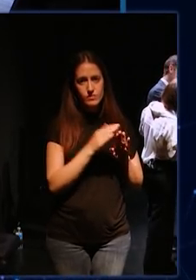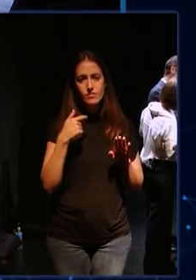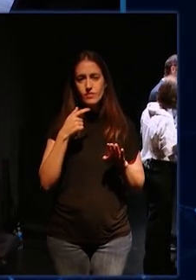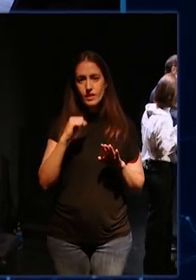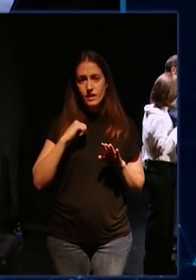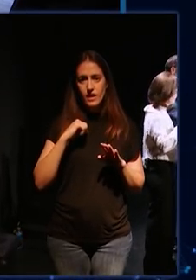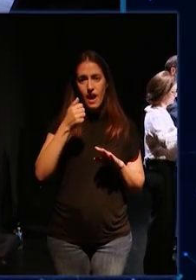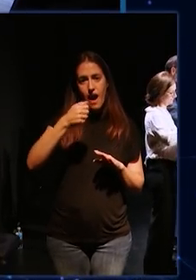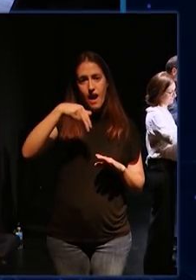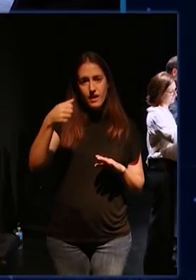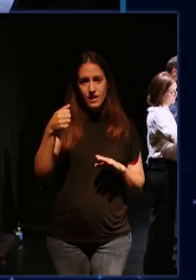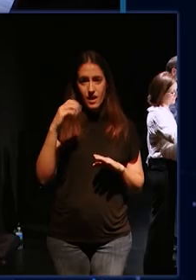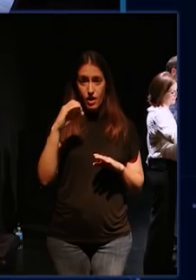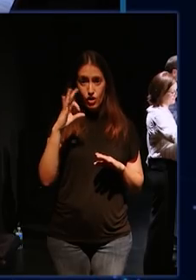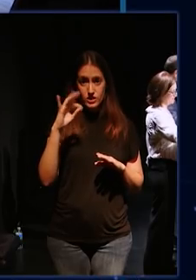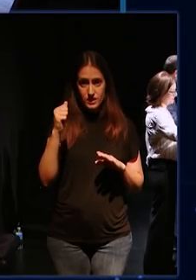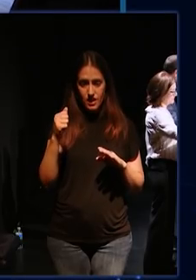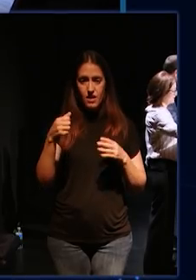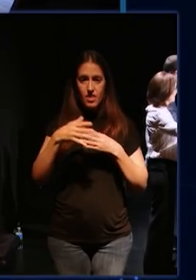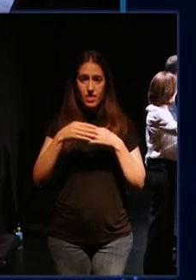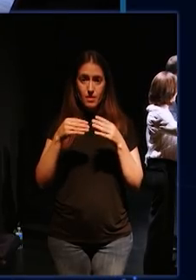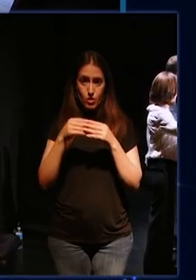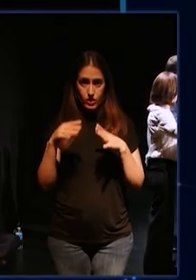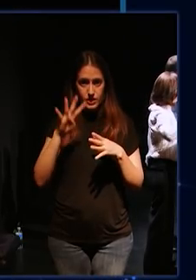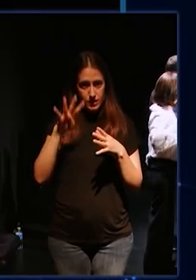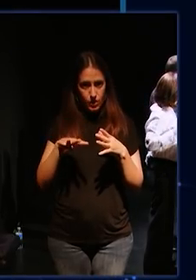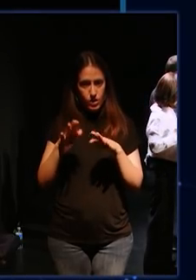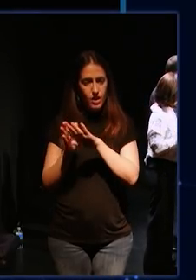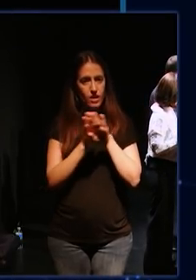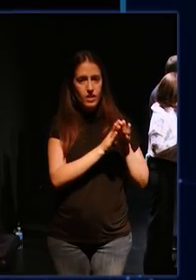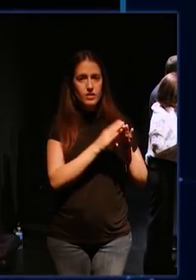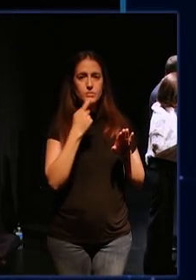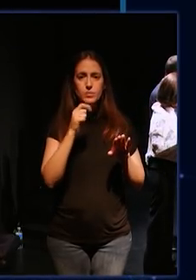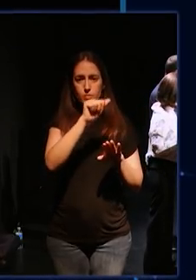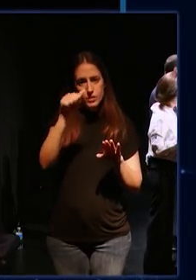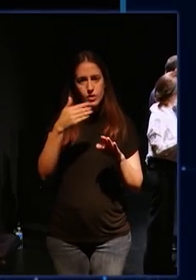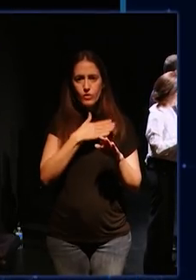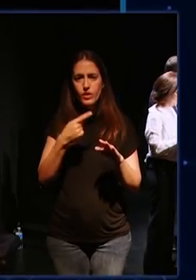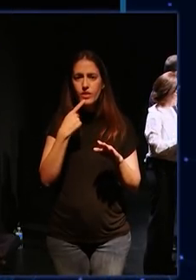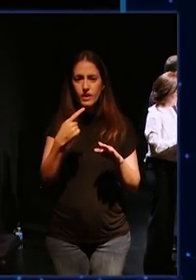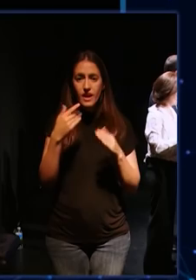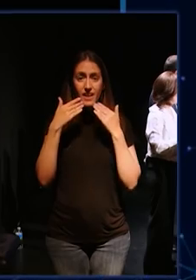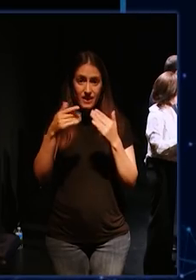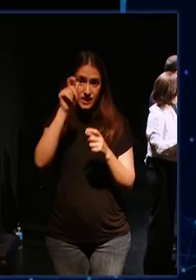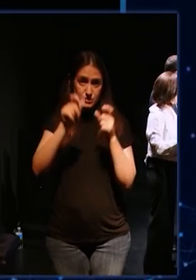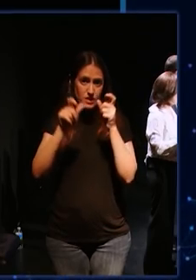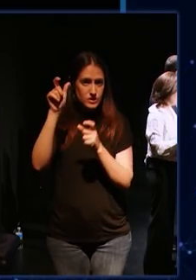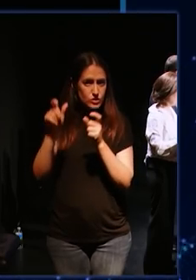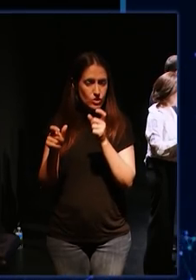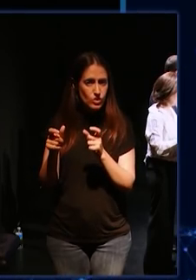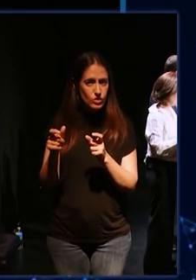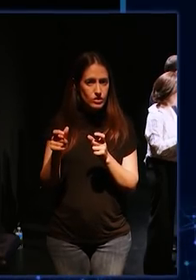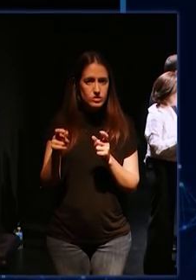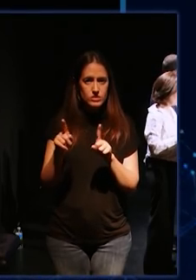La de l'Anna Costa, de Demòcrates per Catalunya. A veure què ha dit. Abans que llegeixis la porra, gràcies a les persones que han fet arribar a